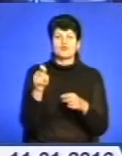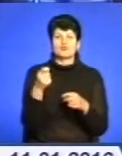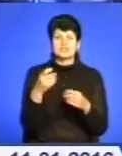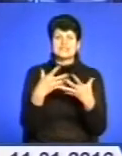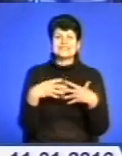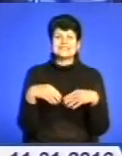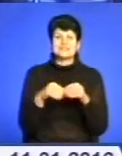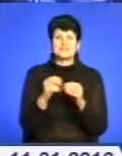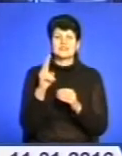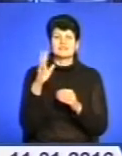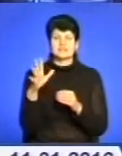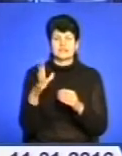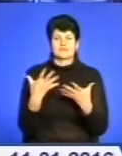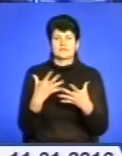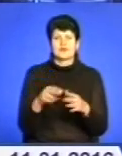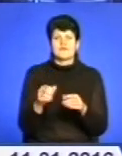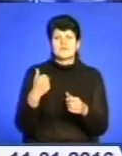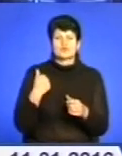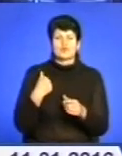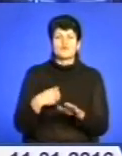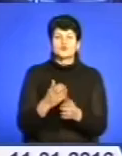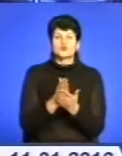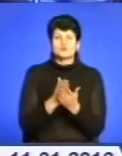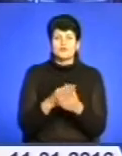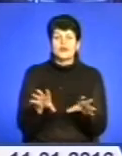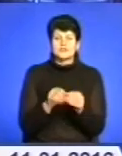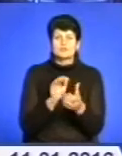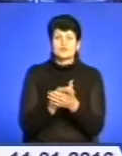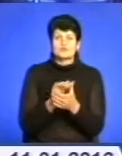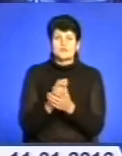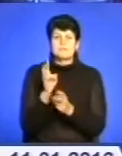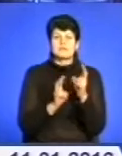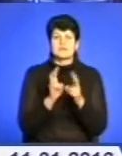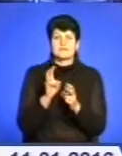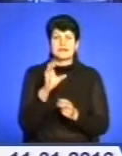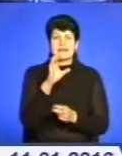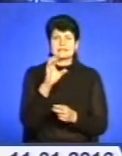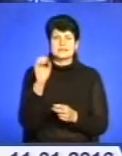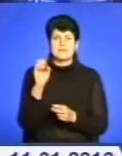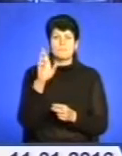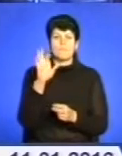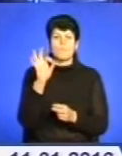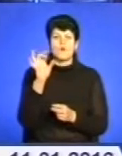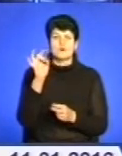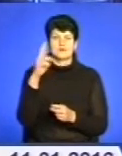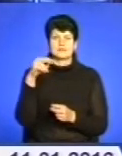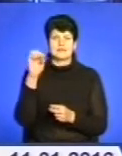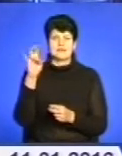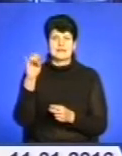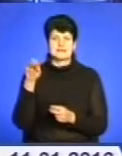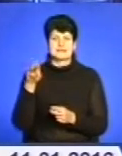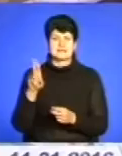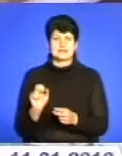загиблих у зоні АТО. А ще глава держави ознайомився з процесом виробництва на підприємстві «СЕБРТНЕСЕ Україна». З подробицями мій колега Ігор